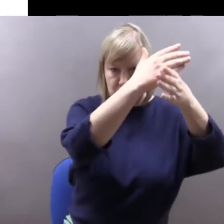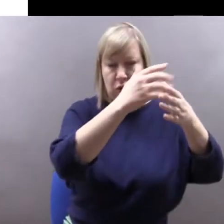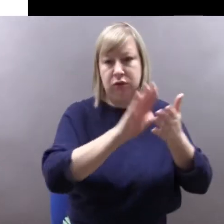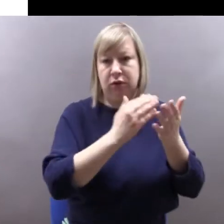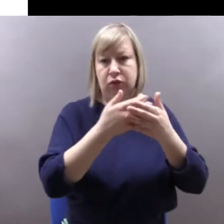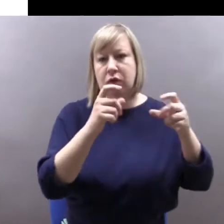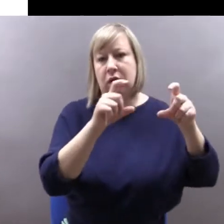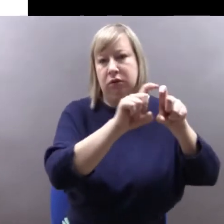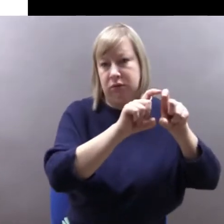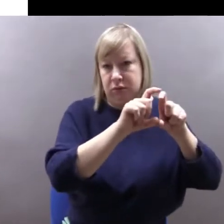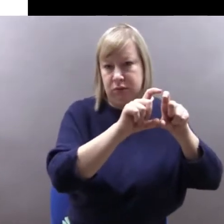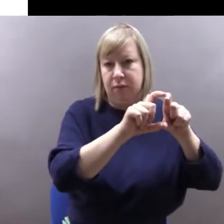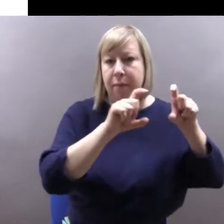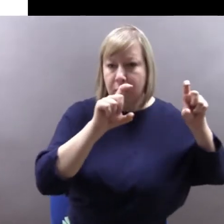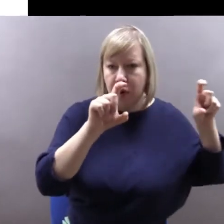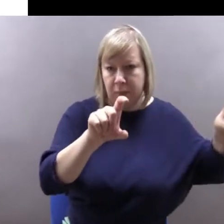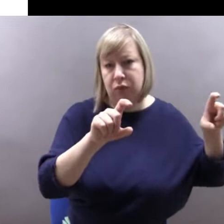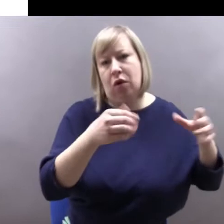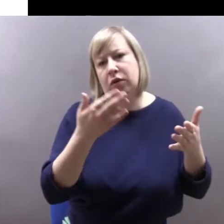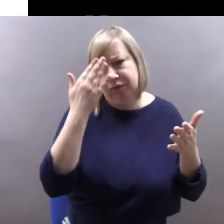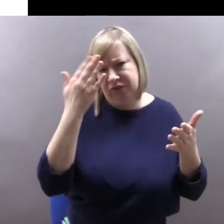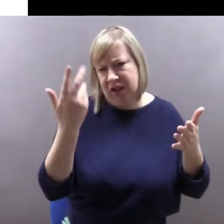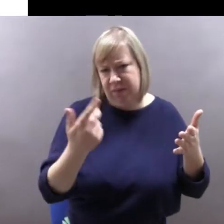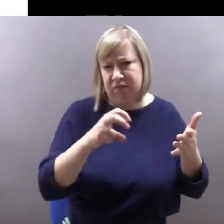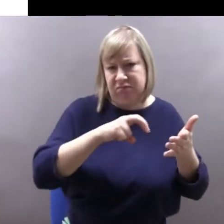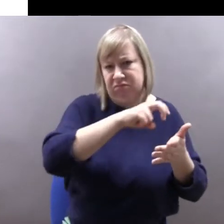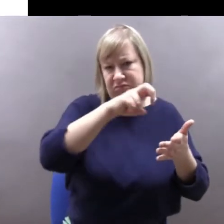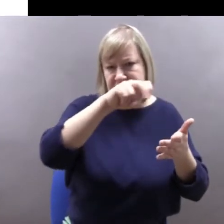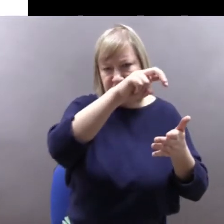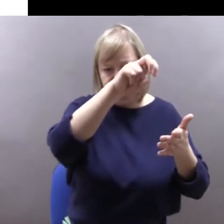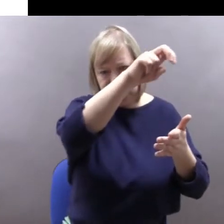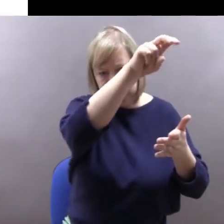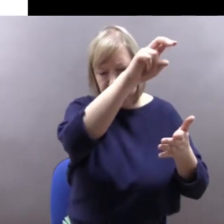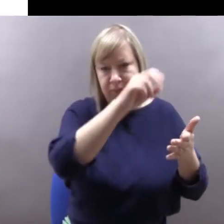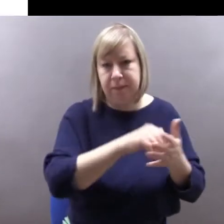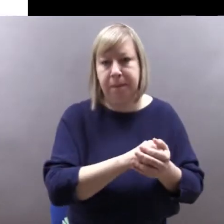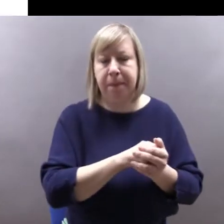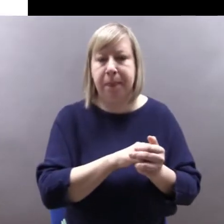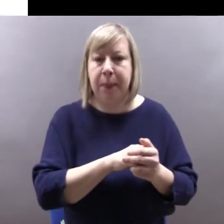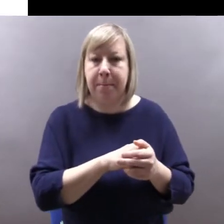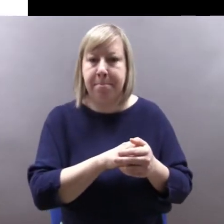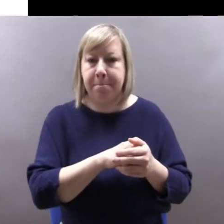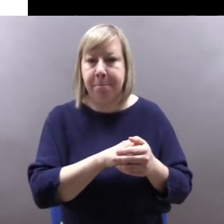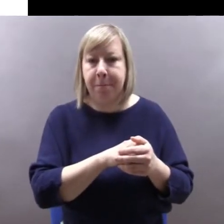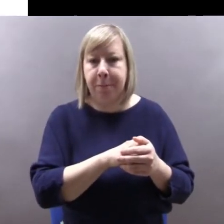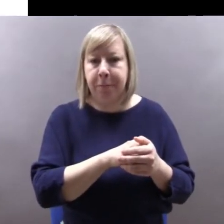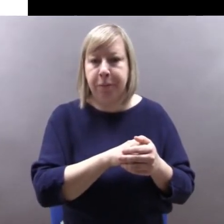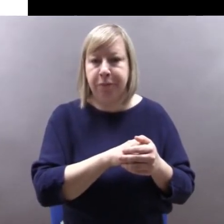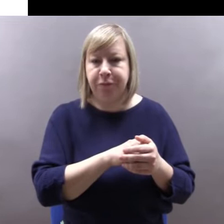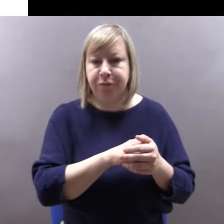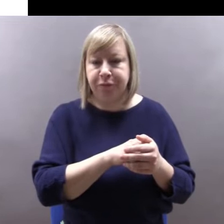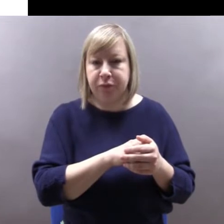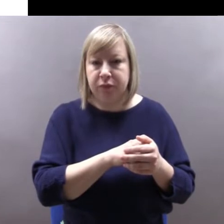jako schody, dotyczy różnic w wysokości poziomów na poziomie tego samego piętra. Czyli tak jak